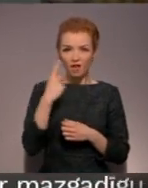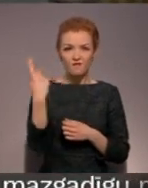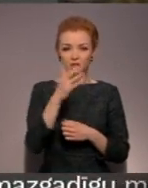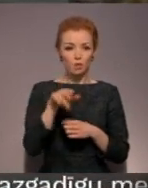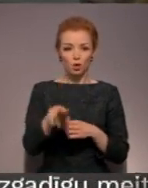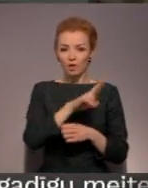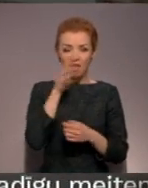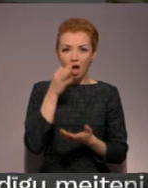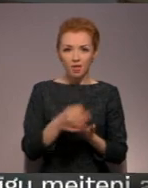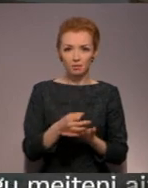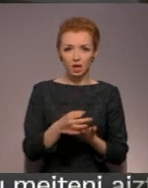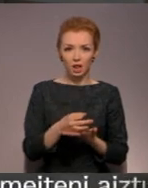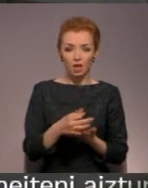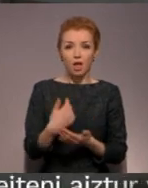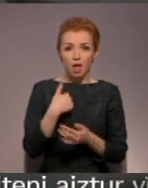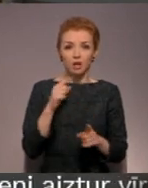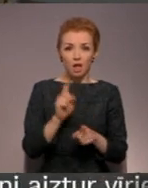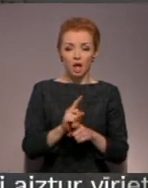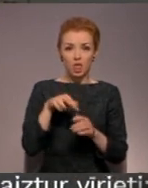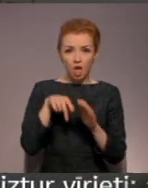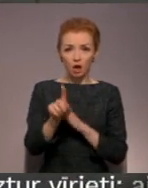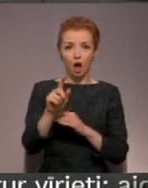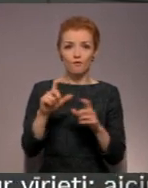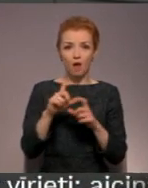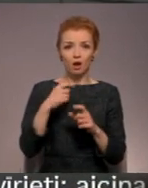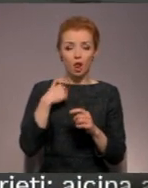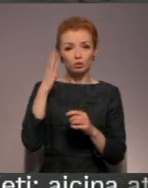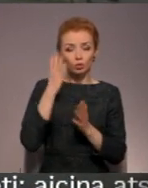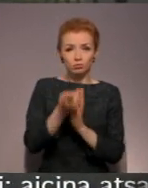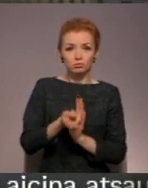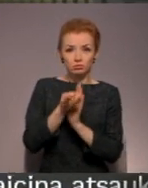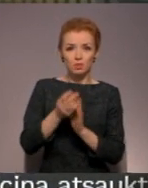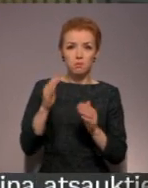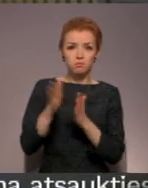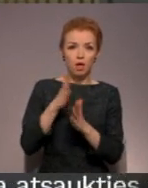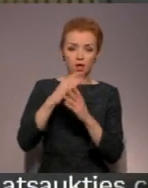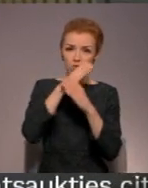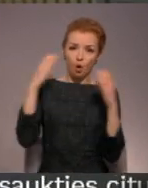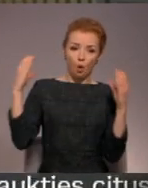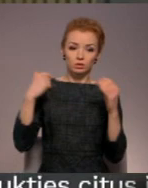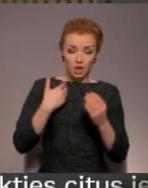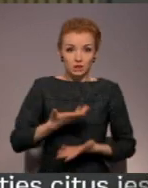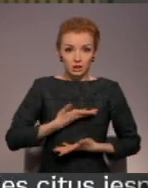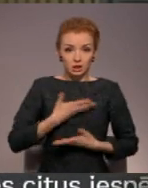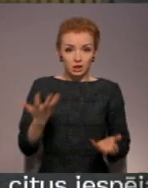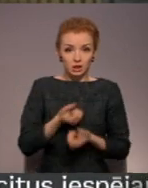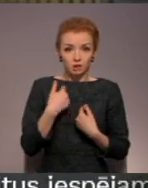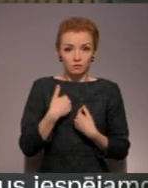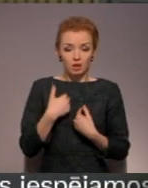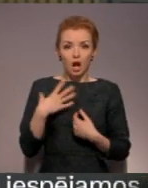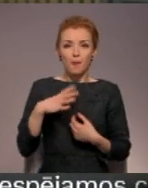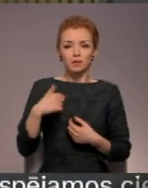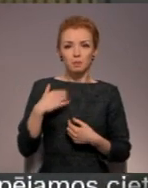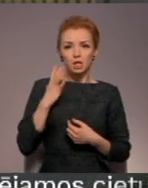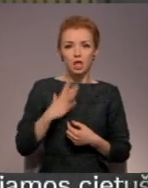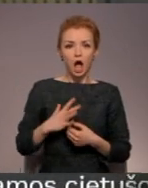neatbild. Es iegāju veikalā, nogulēju zem betona. Labi, mani laikus izglāba. Kāpēc man jācieš, ja